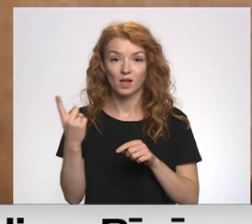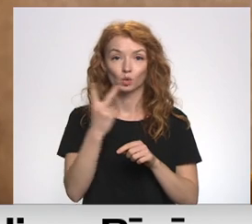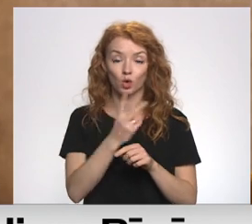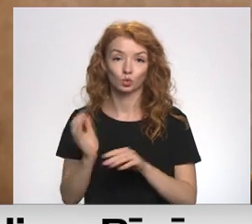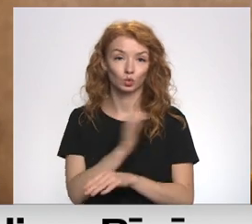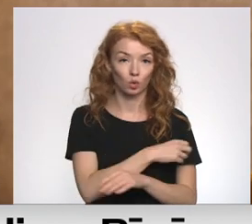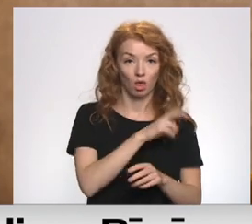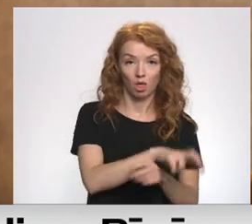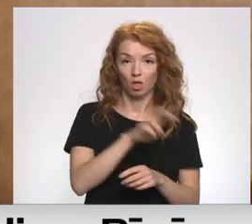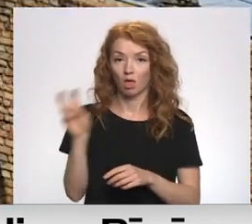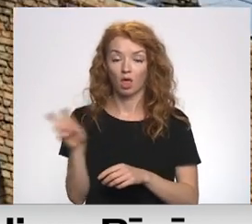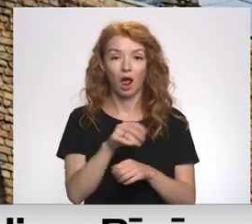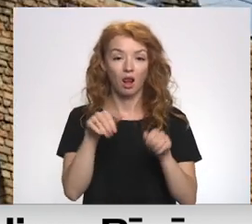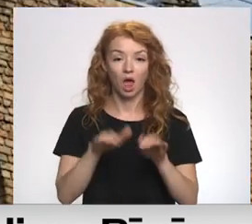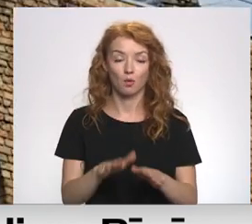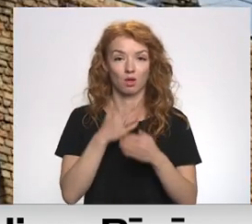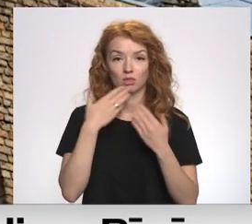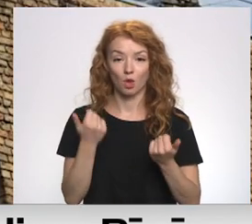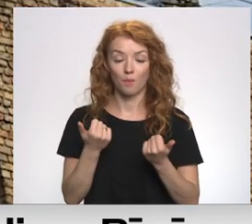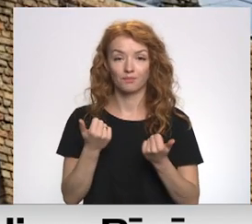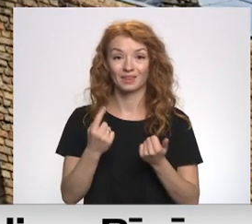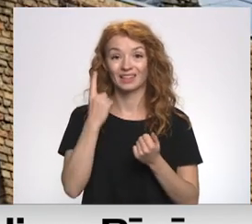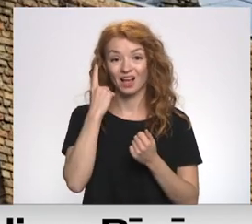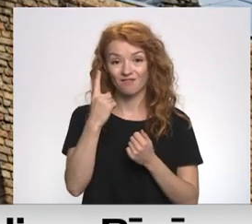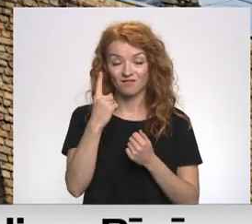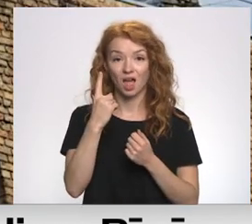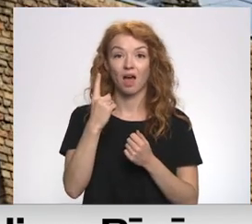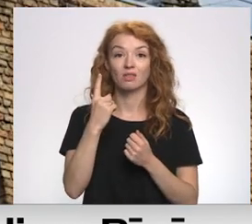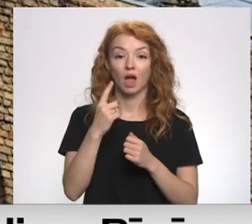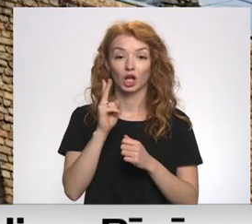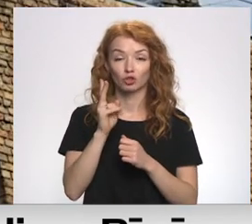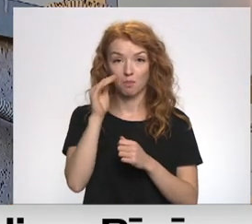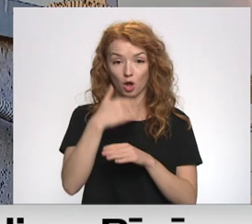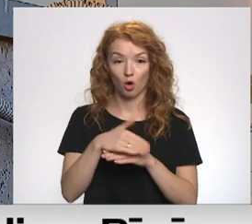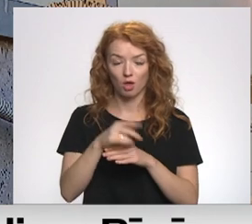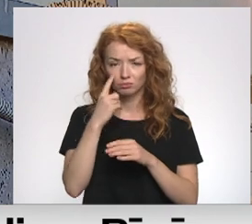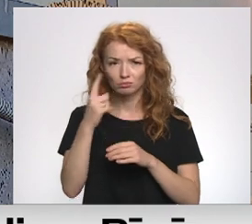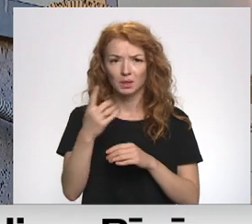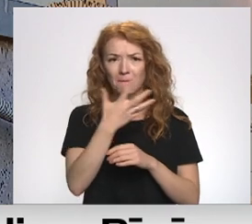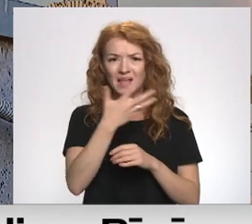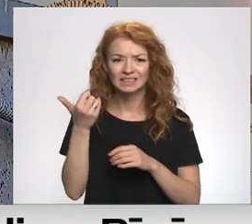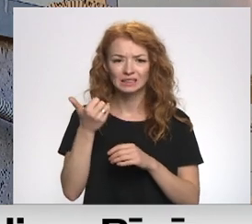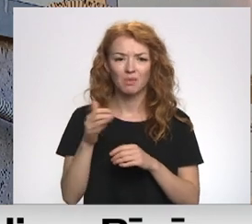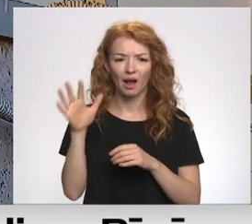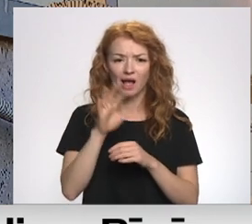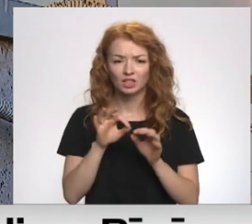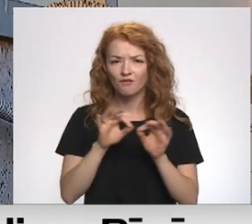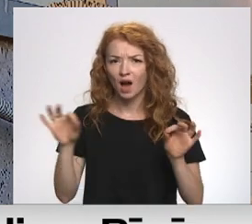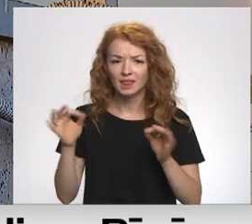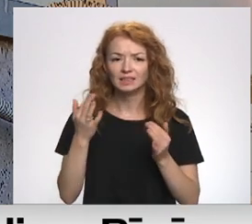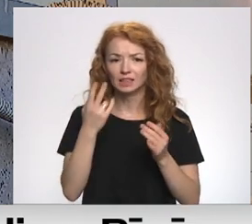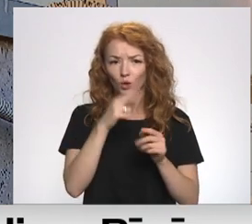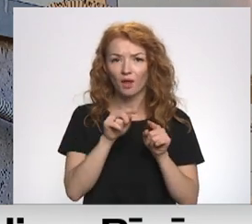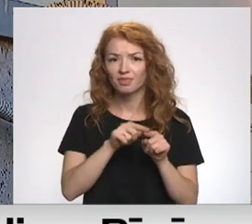bet nekādas izlēmīgas rīcības nav. Tikai vienā Krišjāņu barona ielā vien fiksēti 500 gaisa vadi. Nav gan vēl izpētīts, cik no